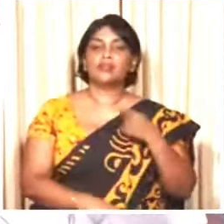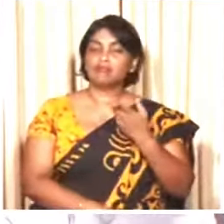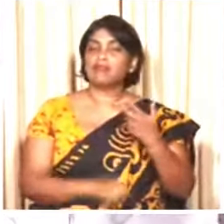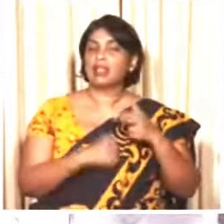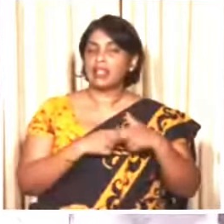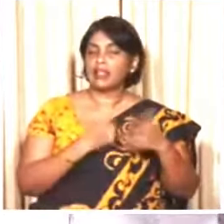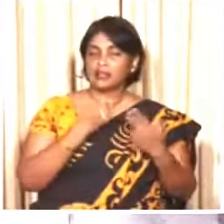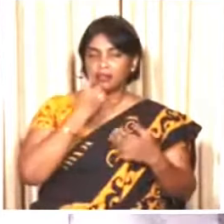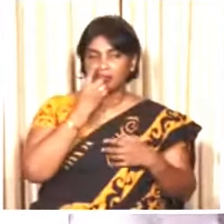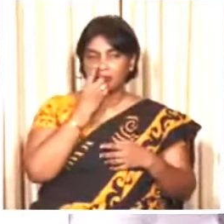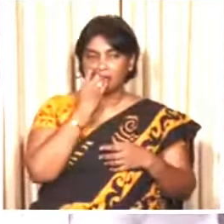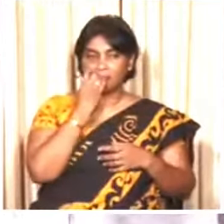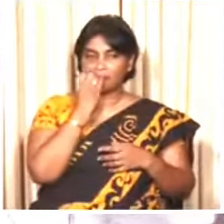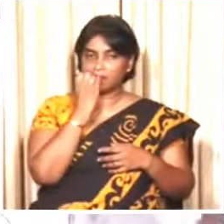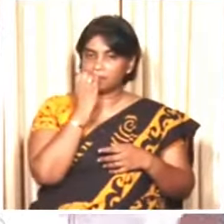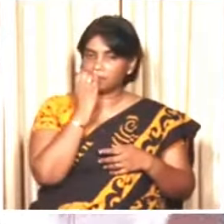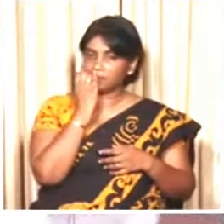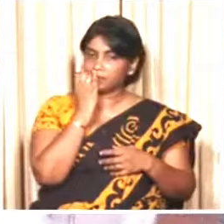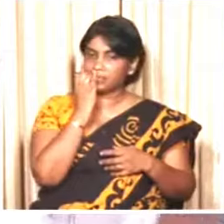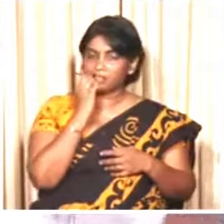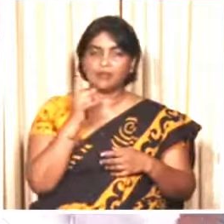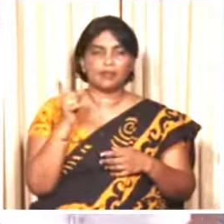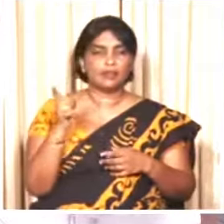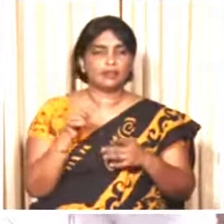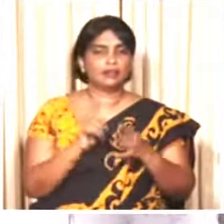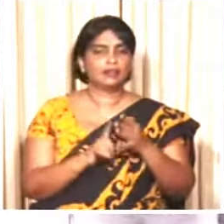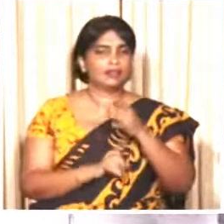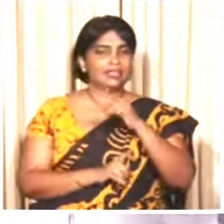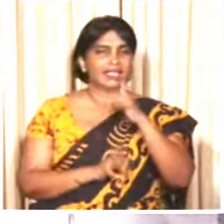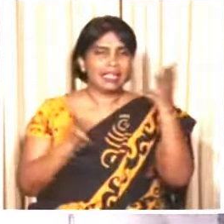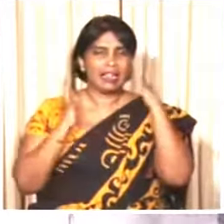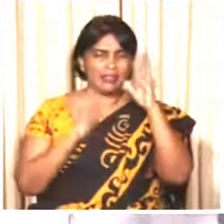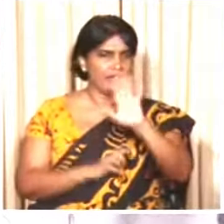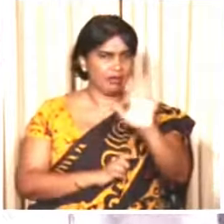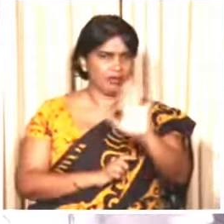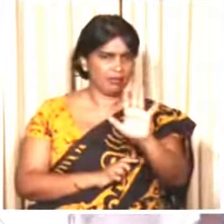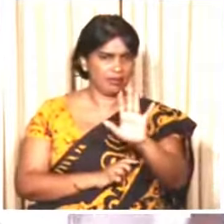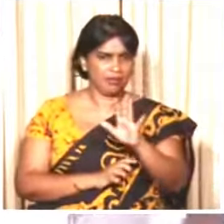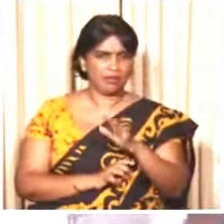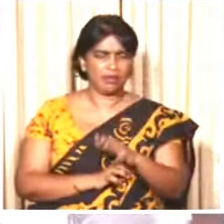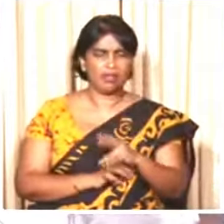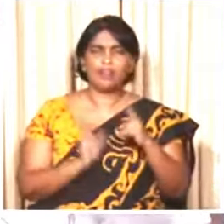හේතුව. මේක මේ සභාවට ගියා. මේක හිනා වෙන එකක් නෙවෙයි.